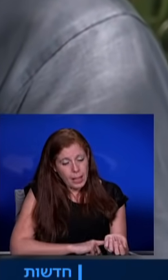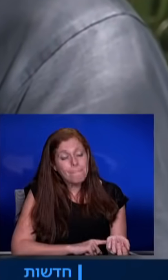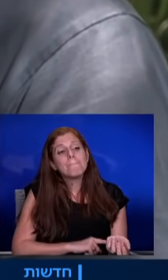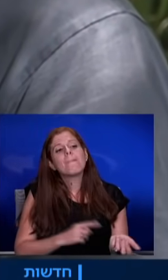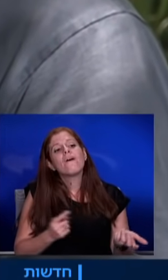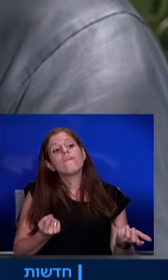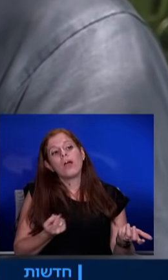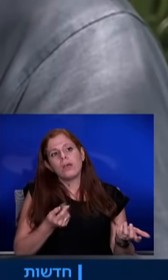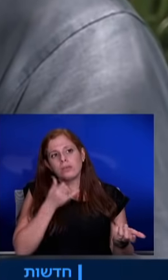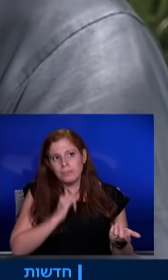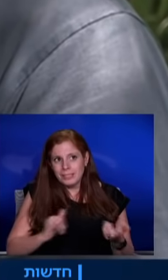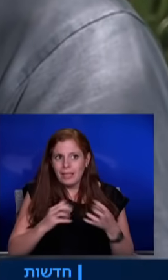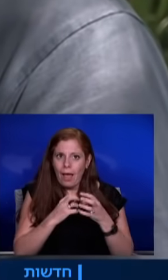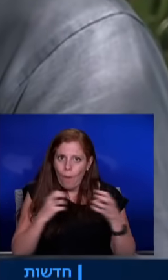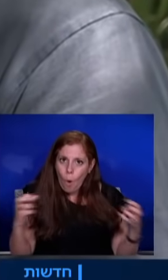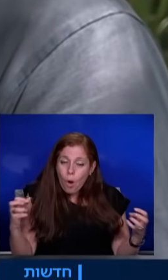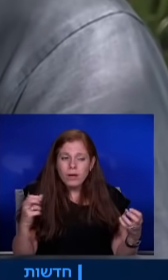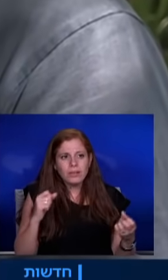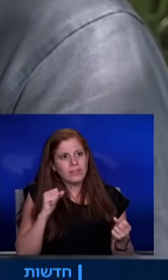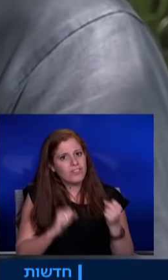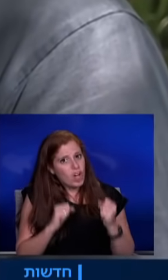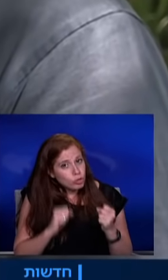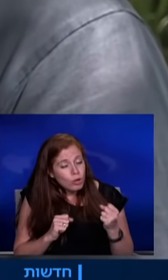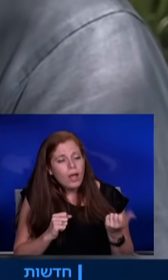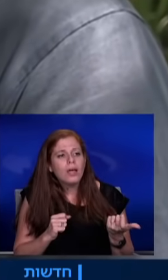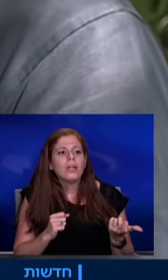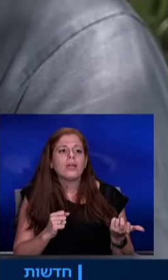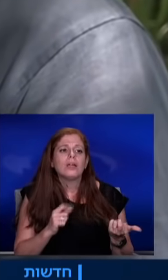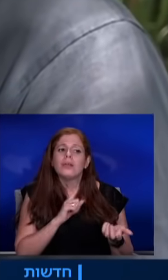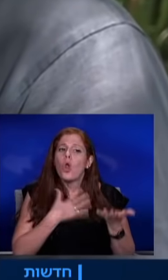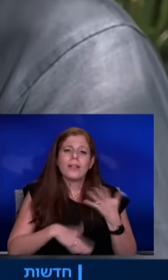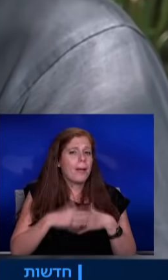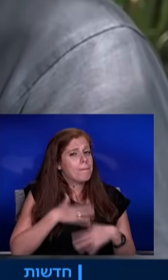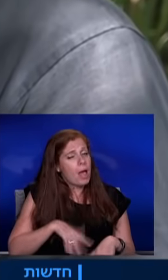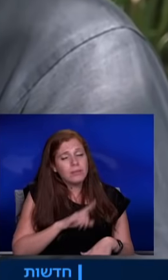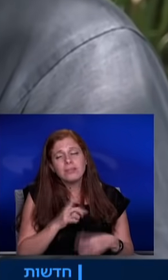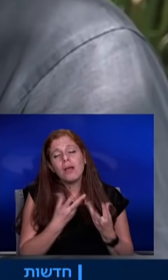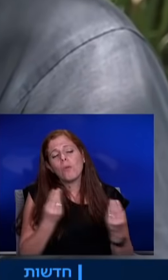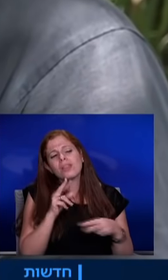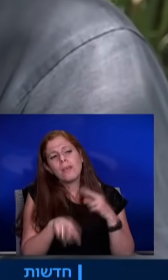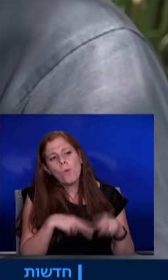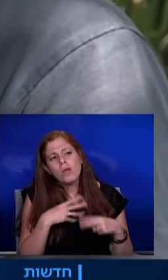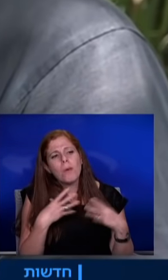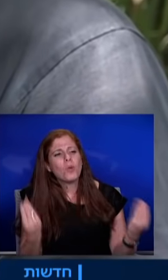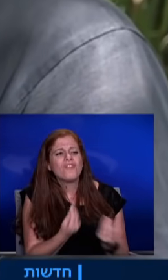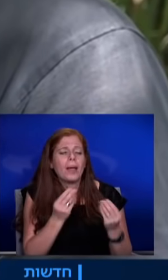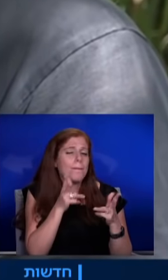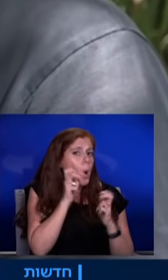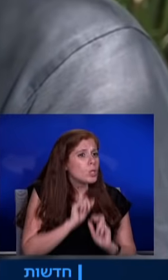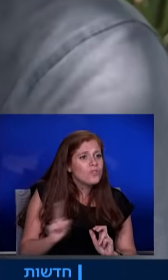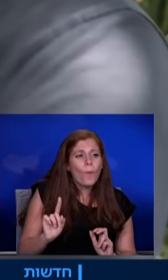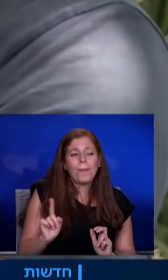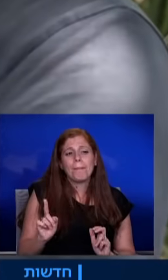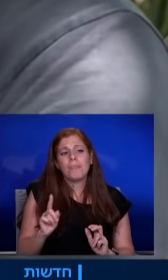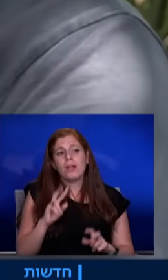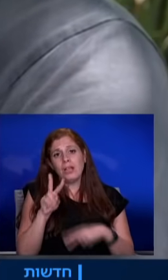וזה מסע ארוך, זה קשה. לא נחמד, זה המון טיפולים, המון דברים לא צפויים.